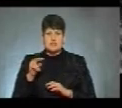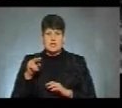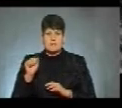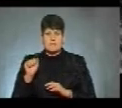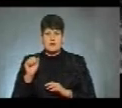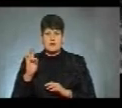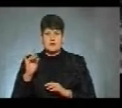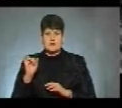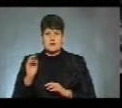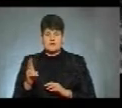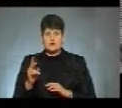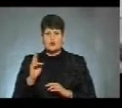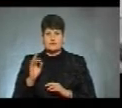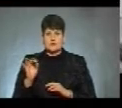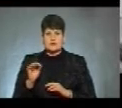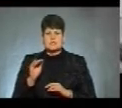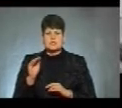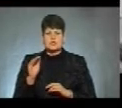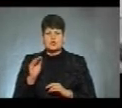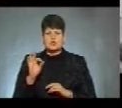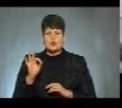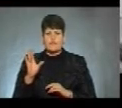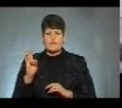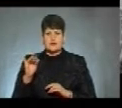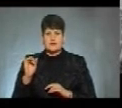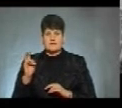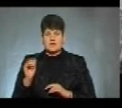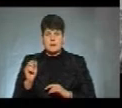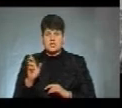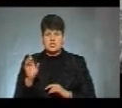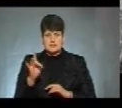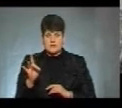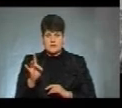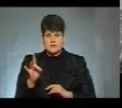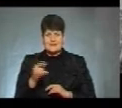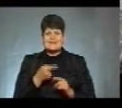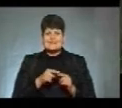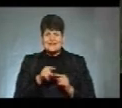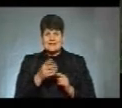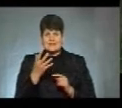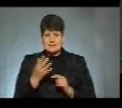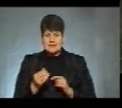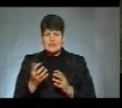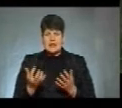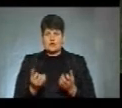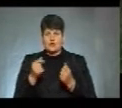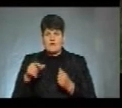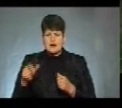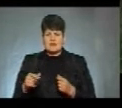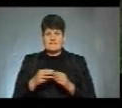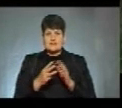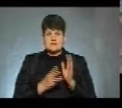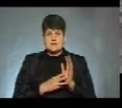Це село Жовнівка Бережанського району під час негоди 28 квітня. За ці дні рятувальники 14 разів залучалися